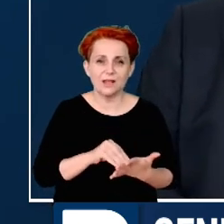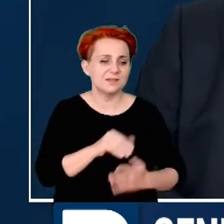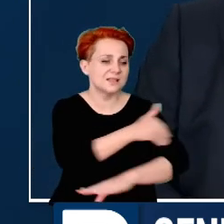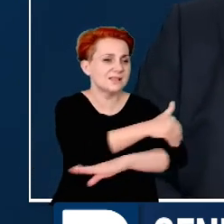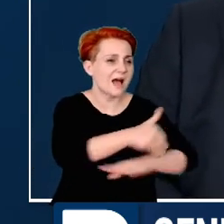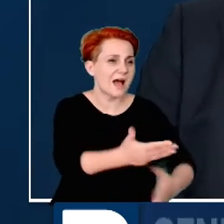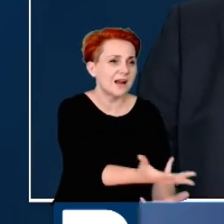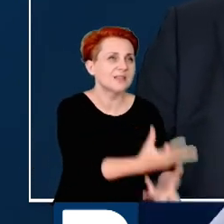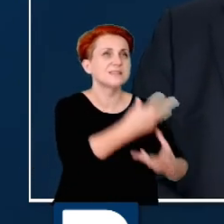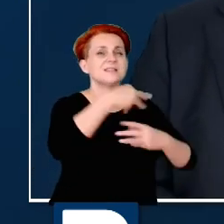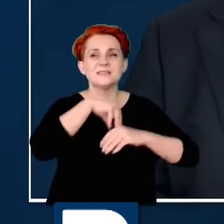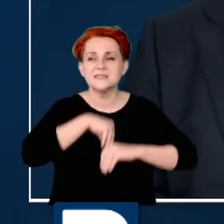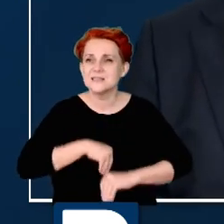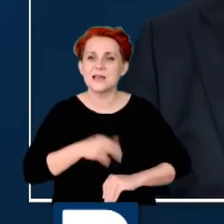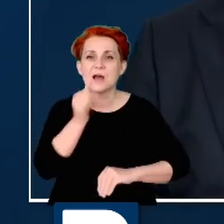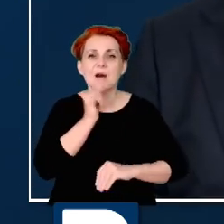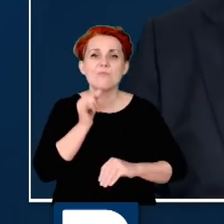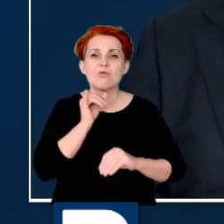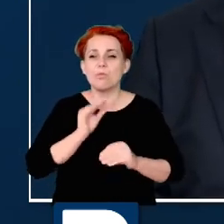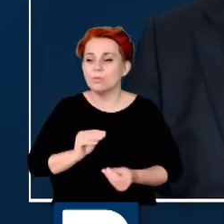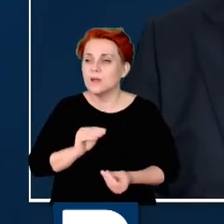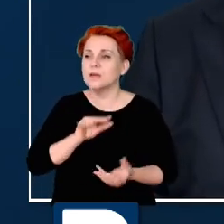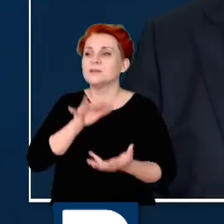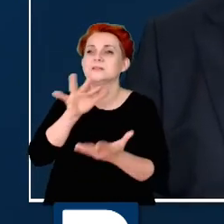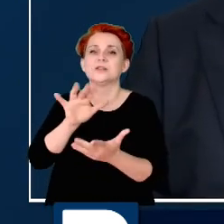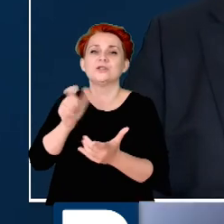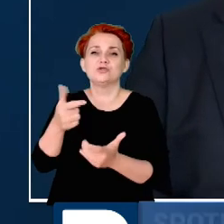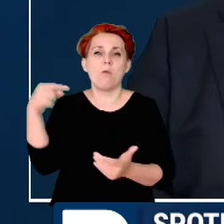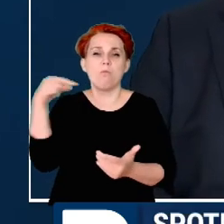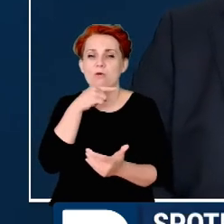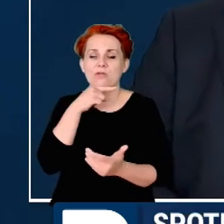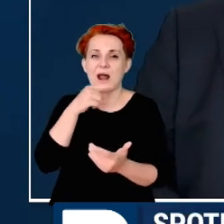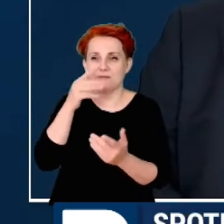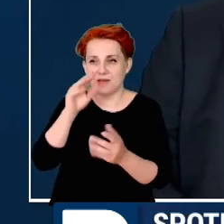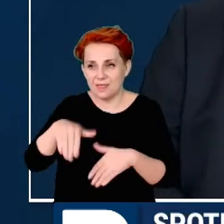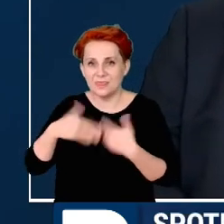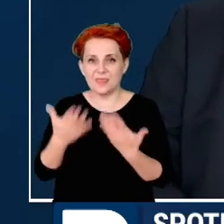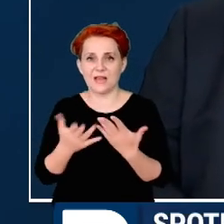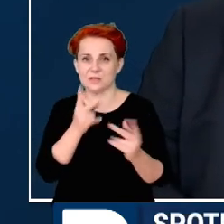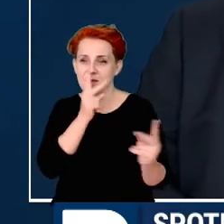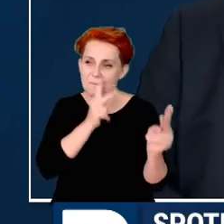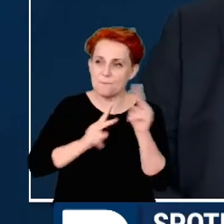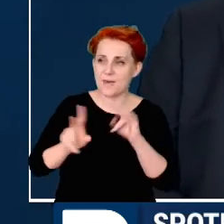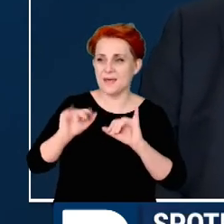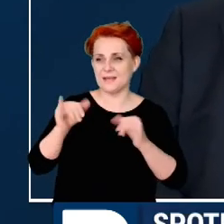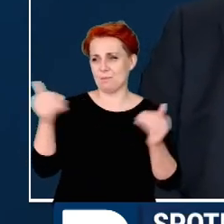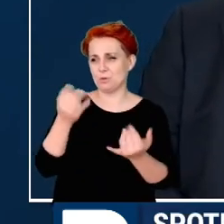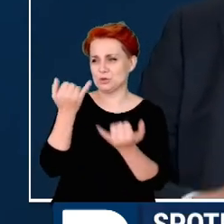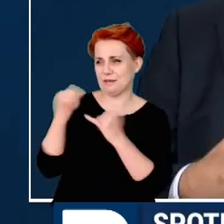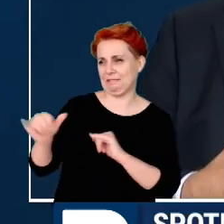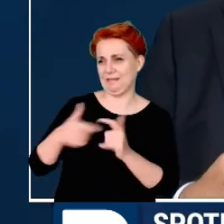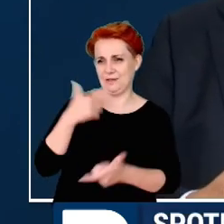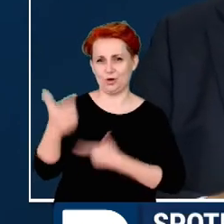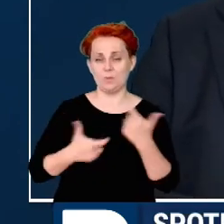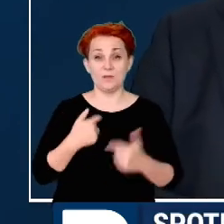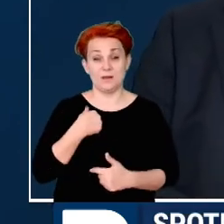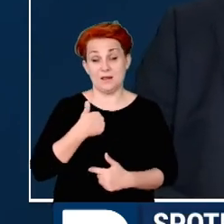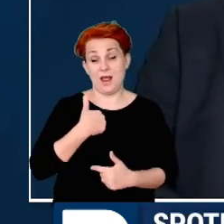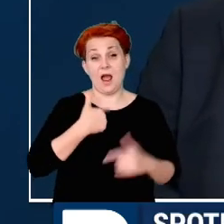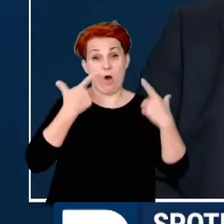próbuję zaszczepić to, co jeszcze jestem w stanie zaszczepić, w sensie spojrzenia na to, jak pewne rzeczy można robić inaczej. Dostrzegam, sam jestem